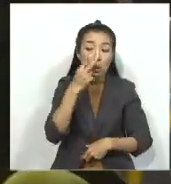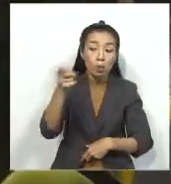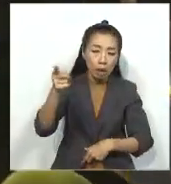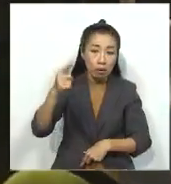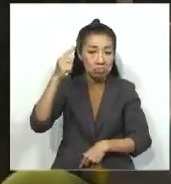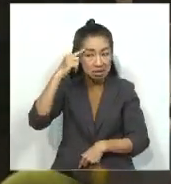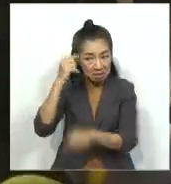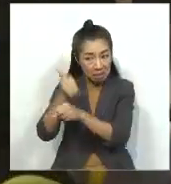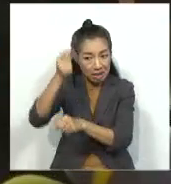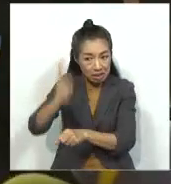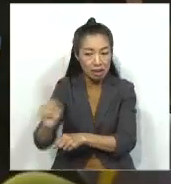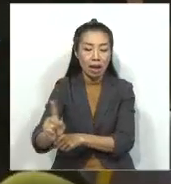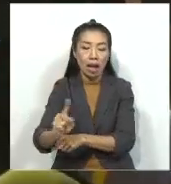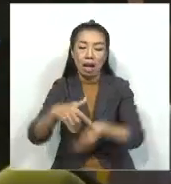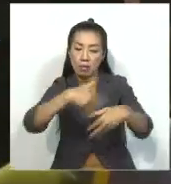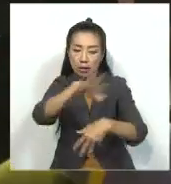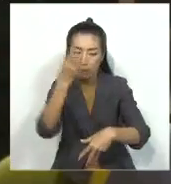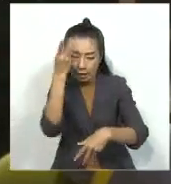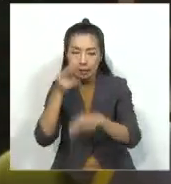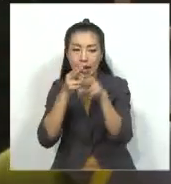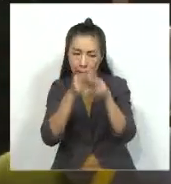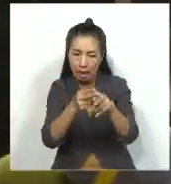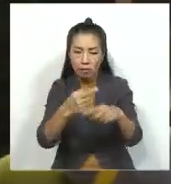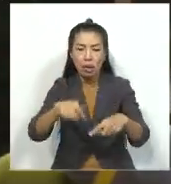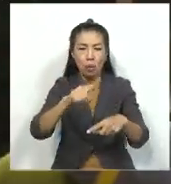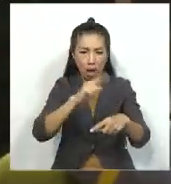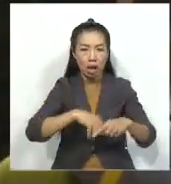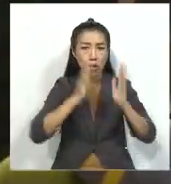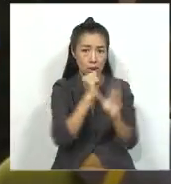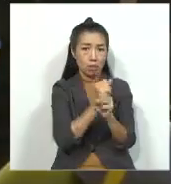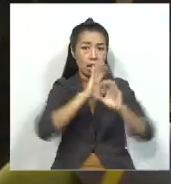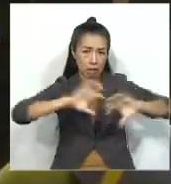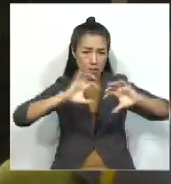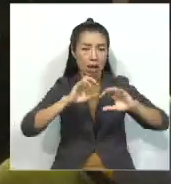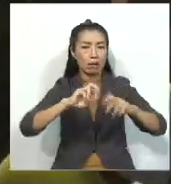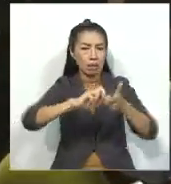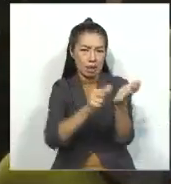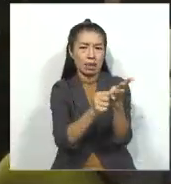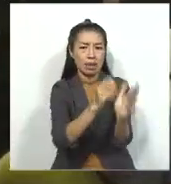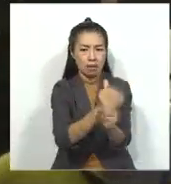ขณะที่รัฐบาลและเจ้าหน้าที่ทุกฝ่ายมีความสามารถแก้ไขปัญหาของประเทศอยู่แล้วครับ